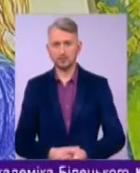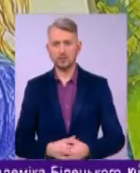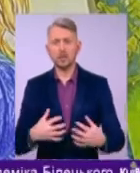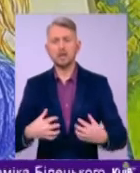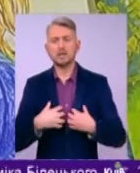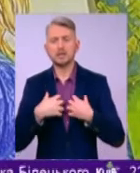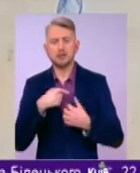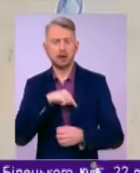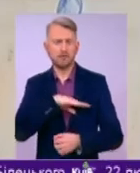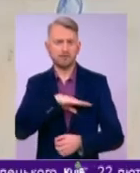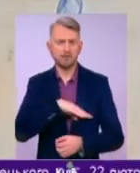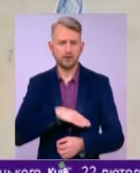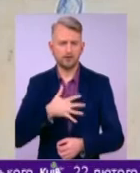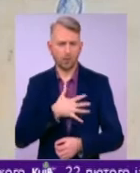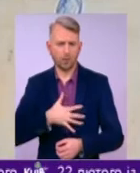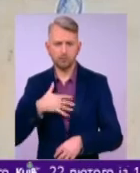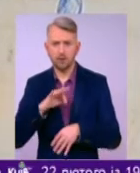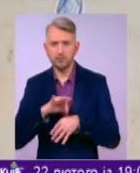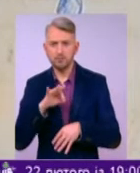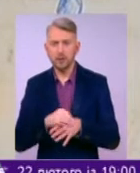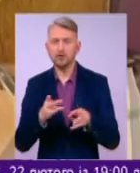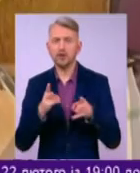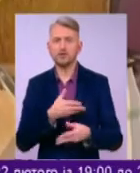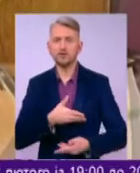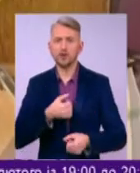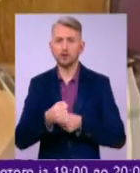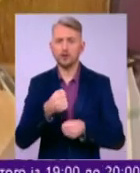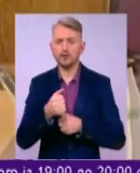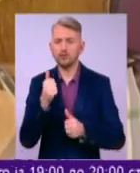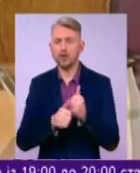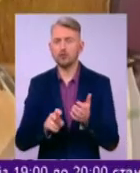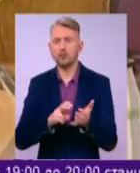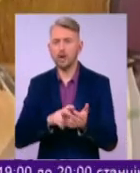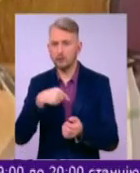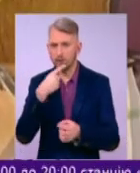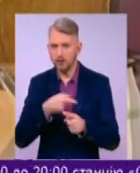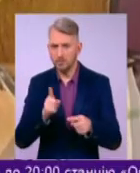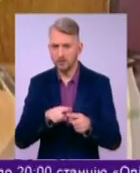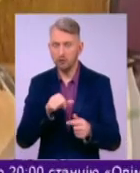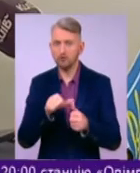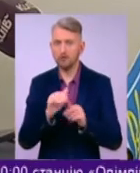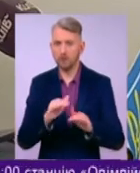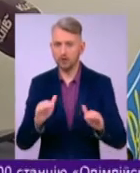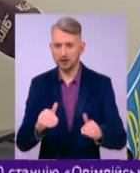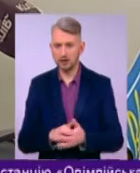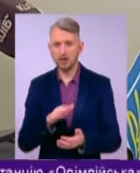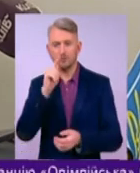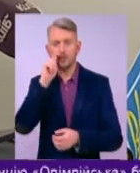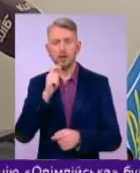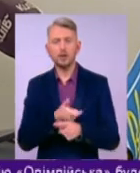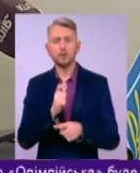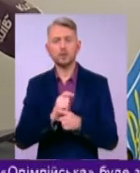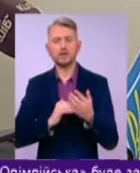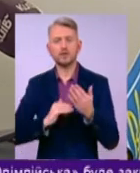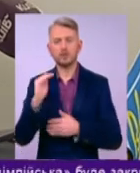Страх, відчай, розпач і біль. Жертви сексуального насильства часто бояться говорити про це, особливо діти. В Україні досить